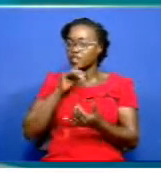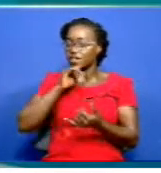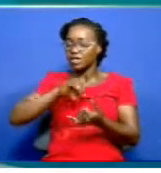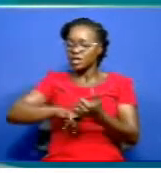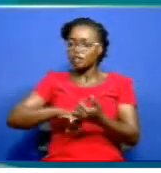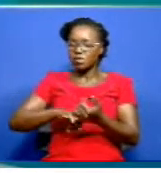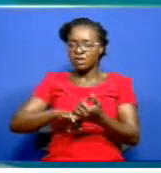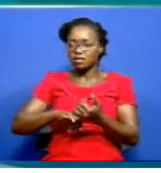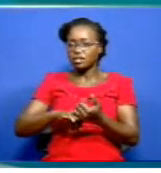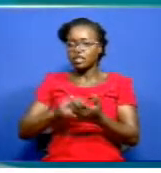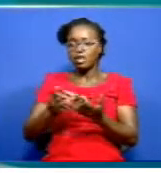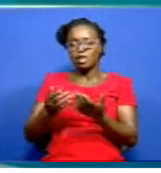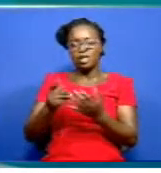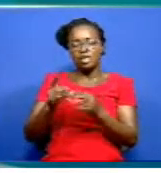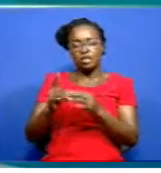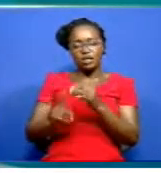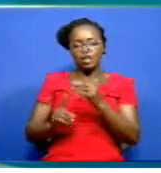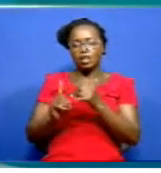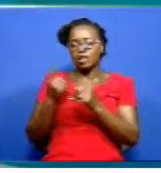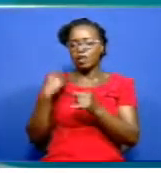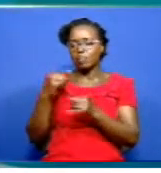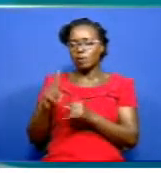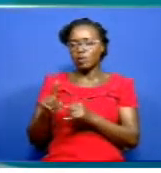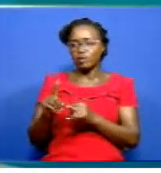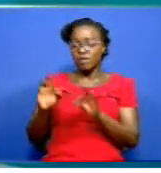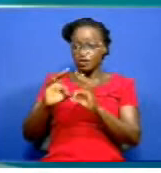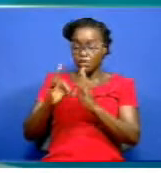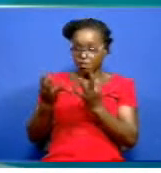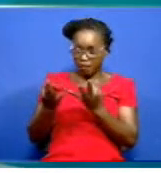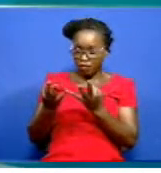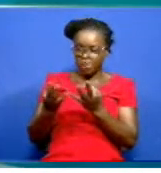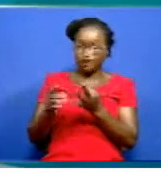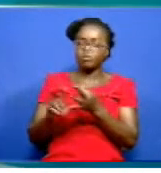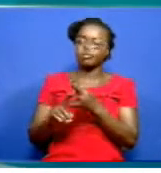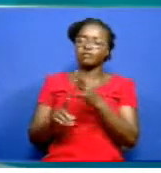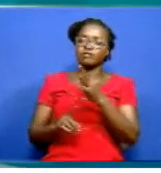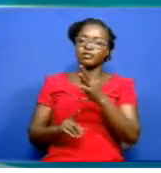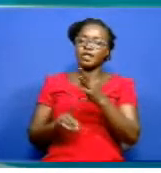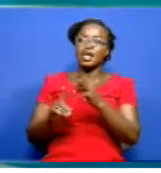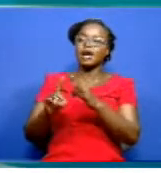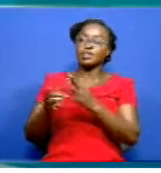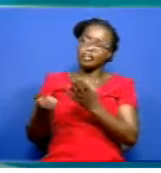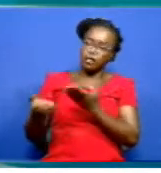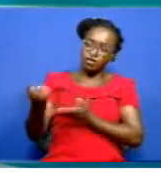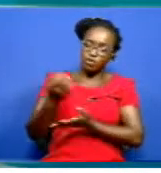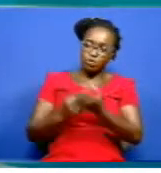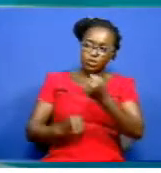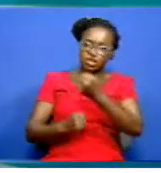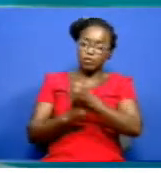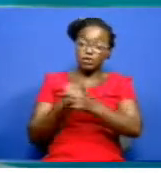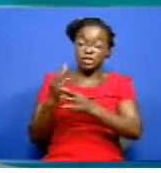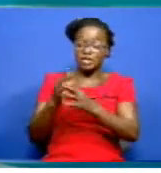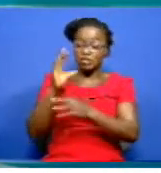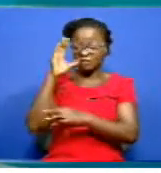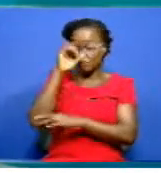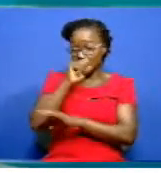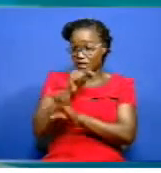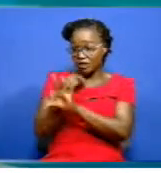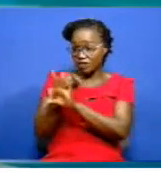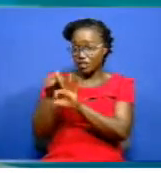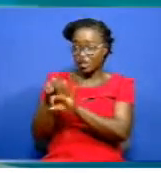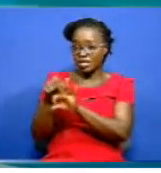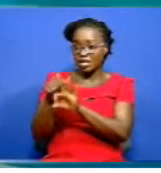ya familia na anataka support ya kiuchumi. Hivyo vitu vitatu vikikosa, depression ama anxiety ni